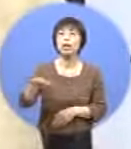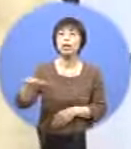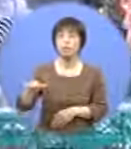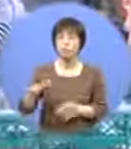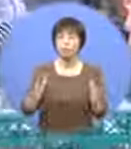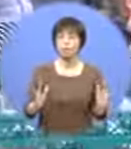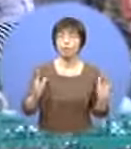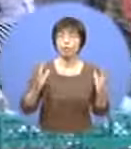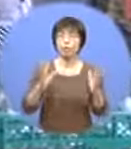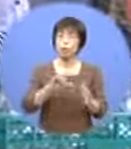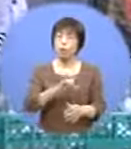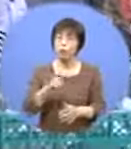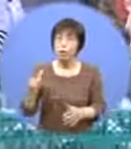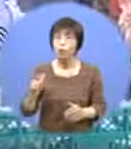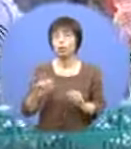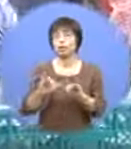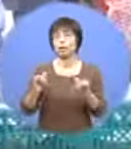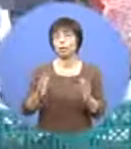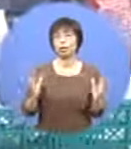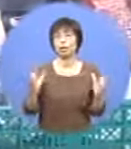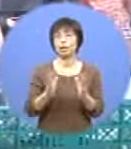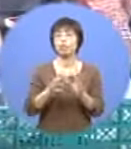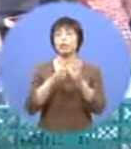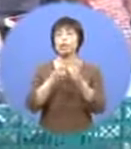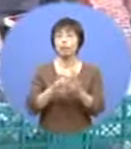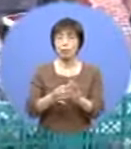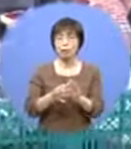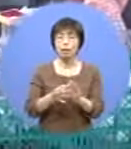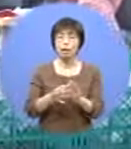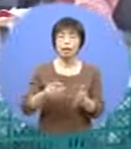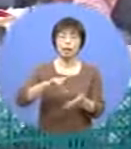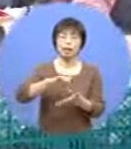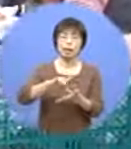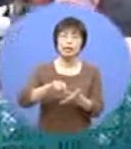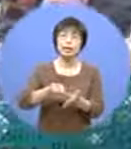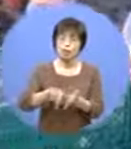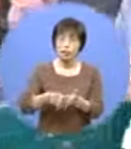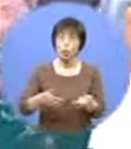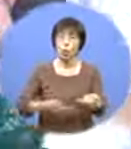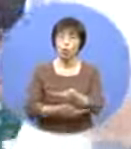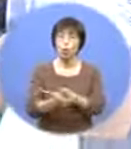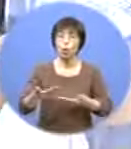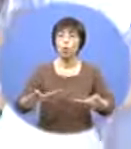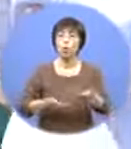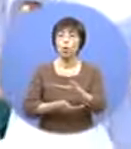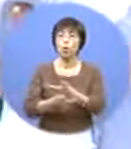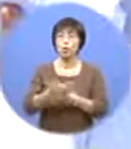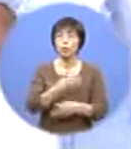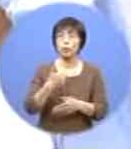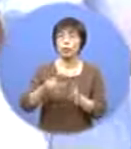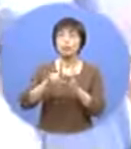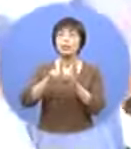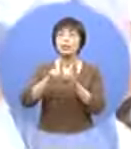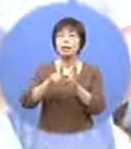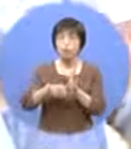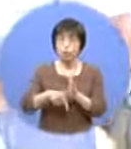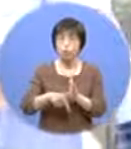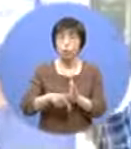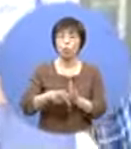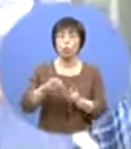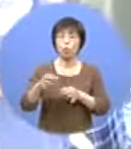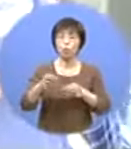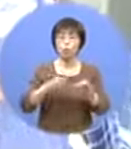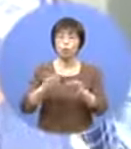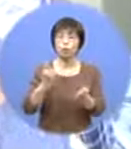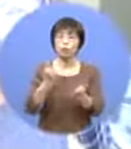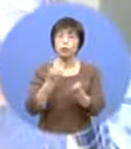まってますんで、まあ、こうしていろんな地域の人たちと触れ合いもできる機会を、あの直売所だけじゃなしに、また何